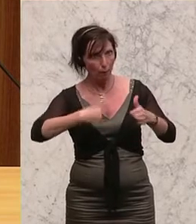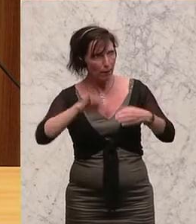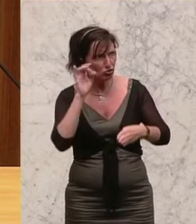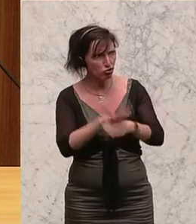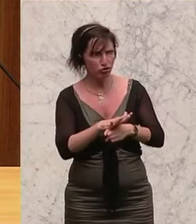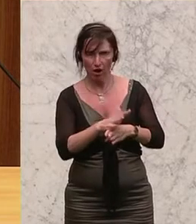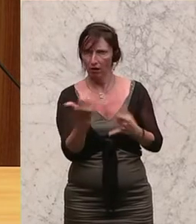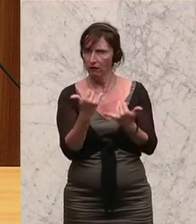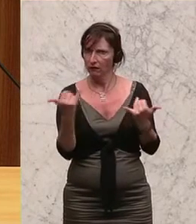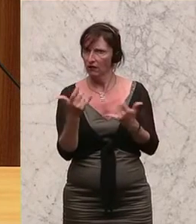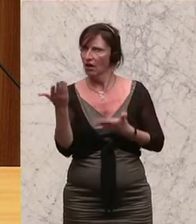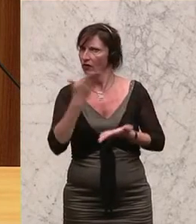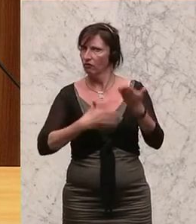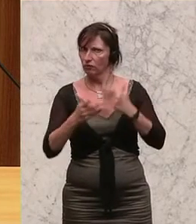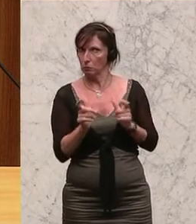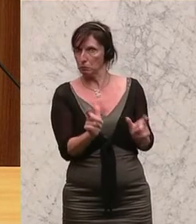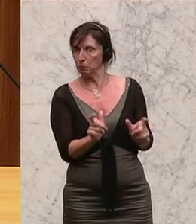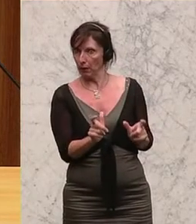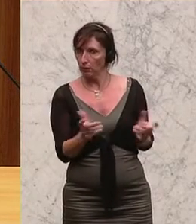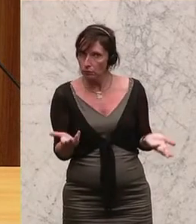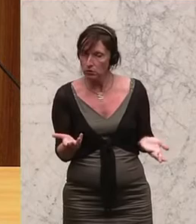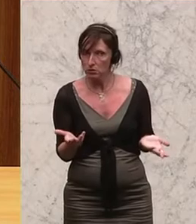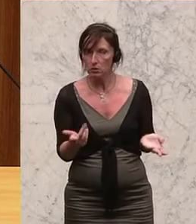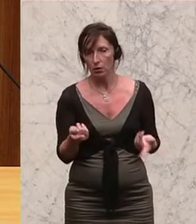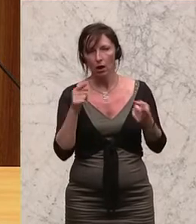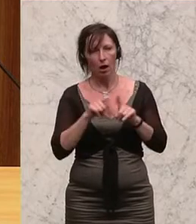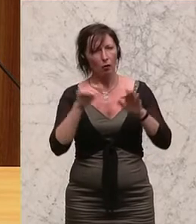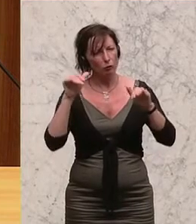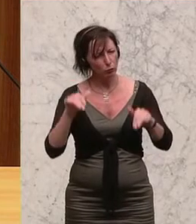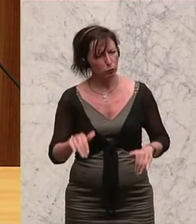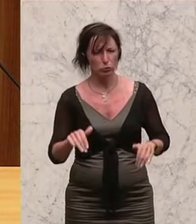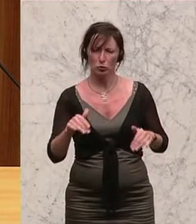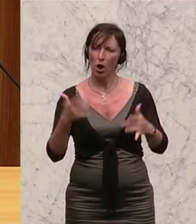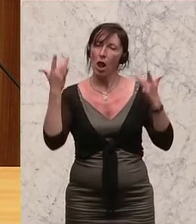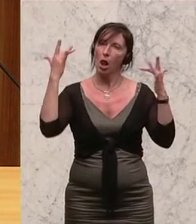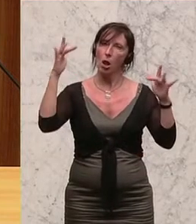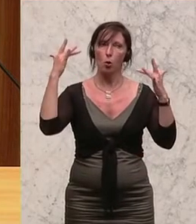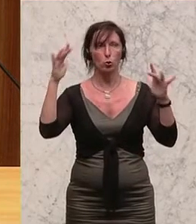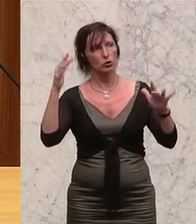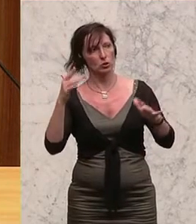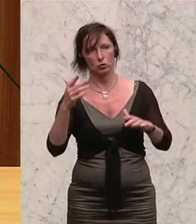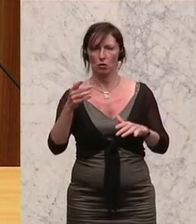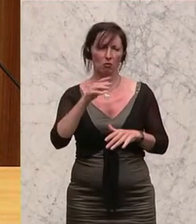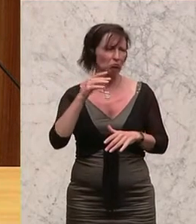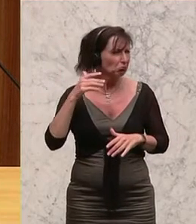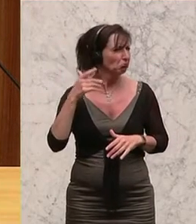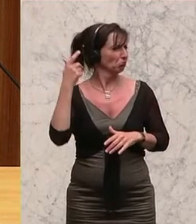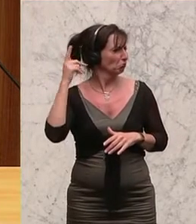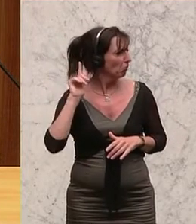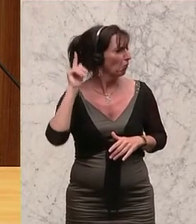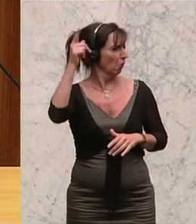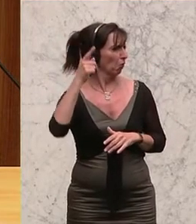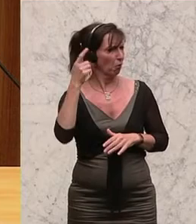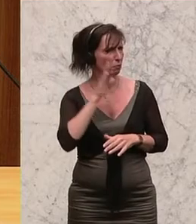aufgehalten. Wir müssen, ist auch schon erwähnt worden, einen wirklichen Schnitt machen bei den Luxus- und Superpensionen. Nicht so eine